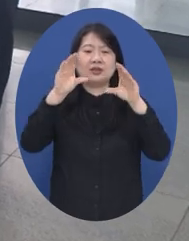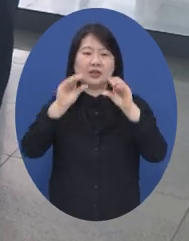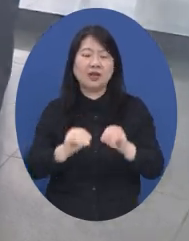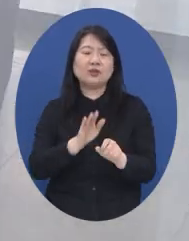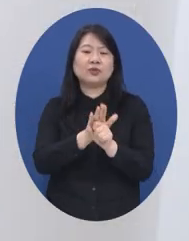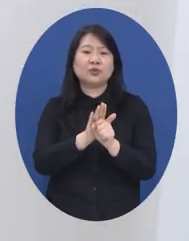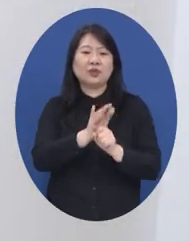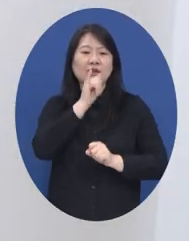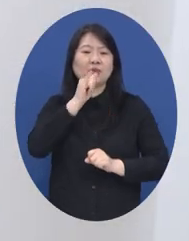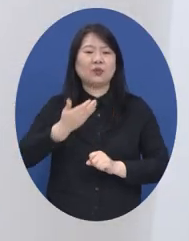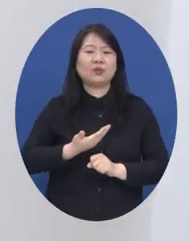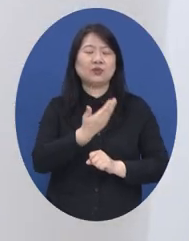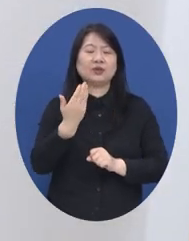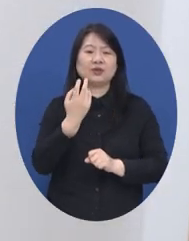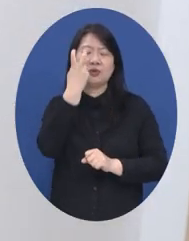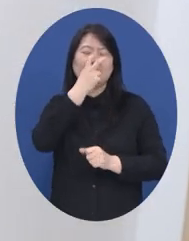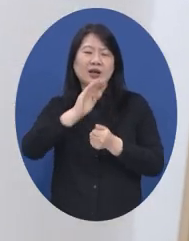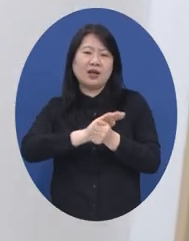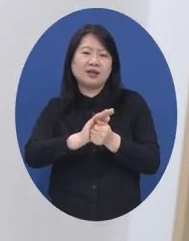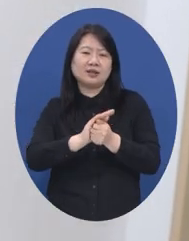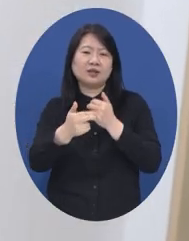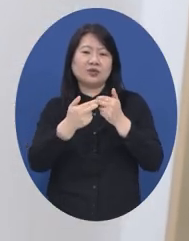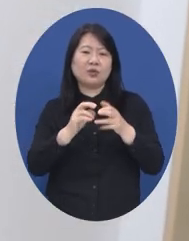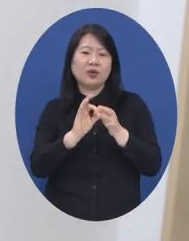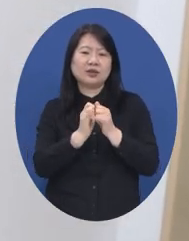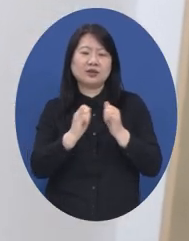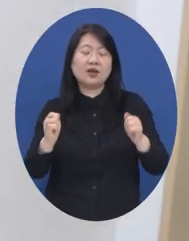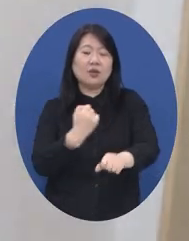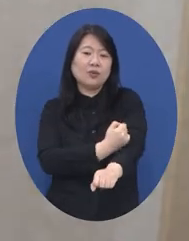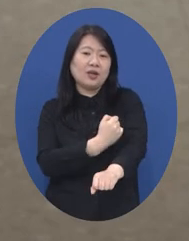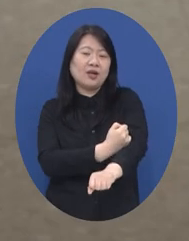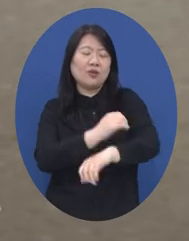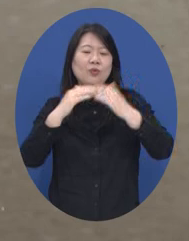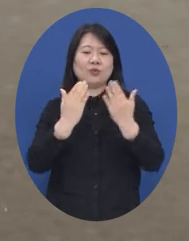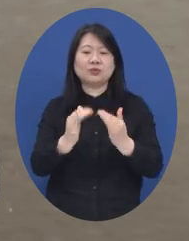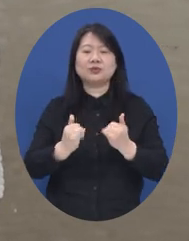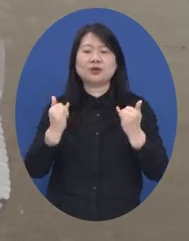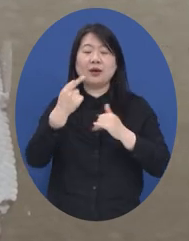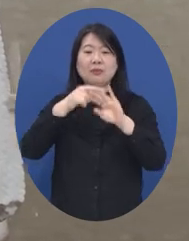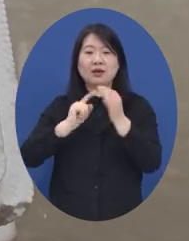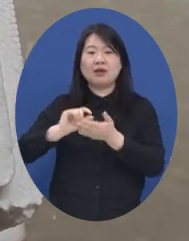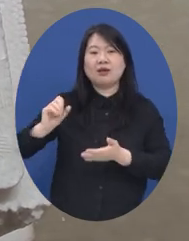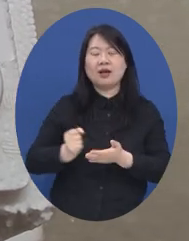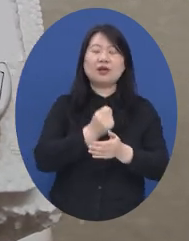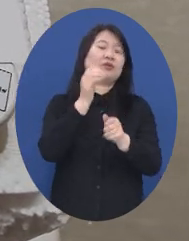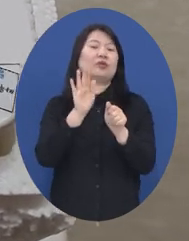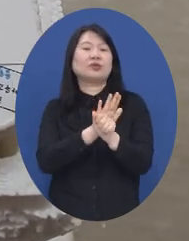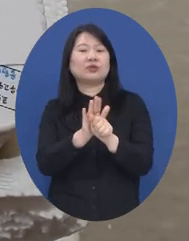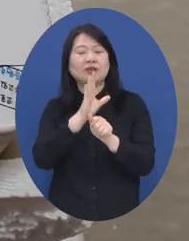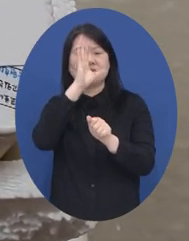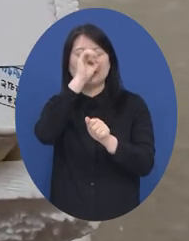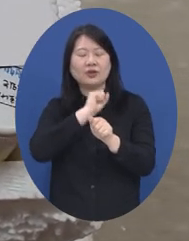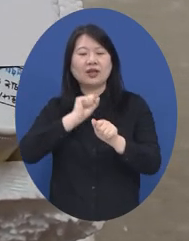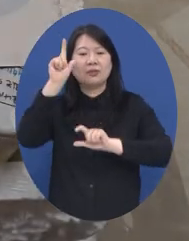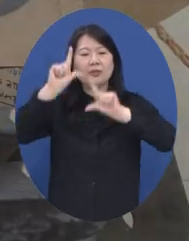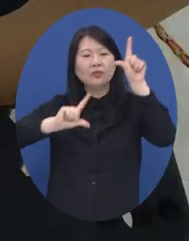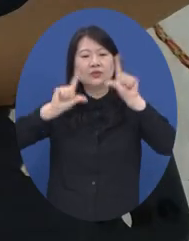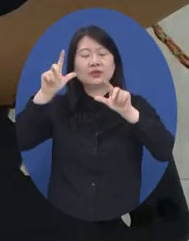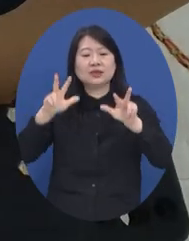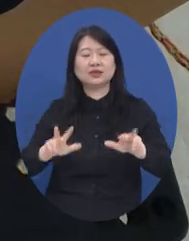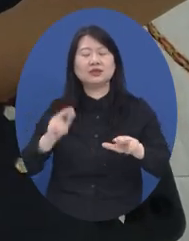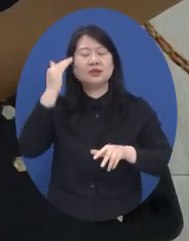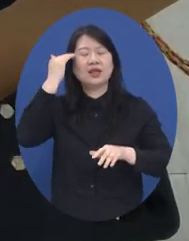빌고 그들을 보살피는 의료진의 고생을 온 국민이 하나가 돼 보듬는 선한 바람.